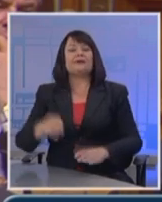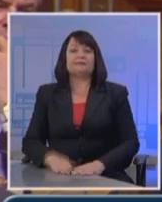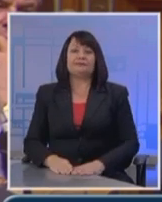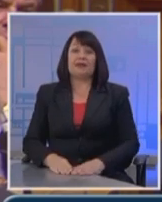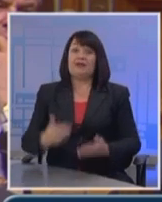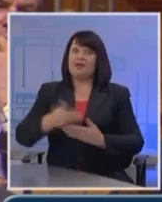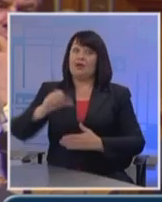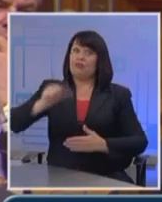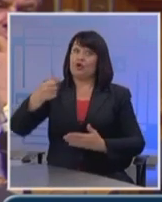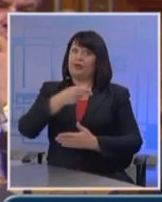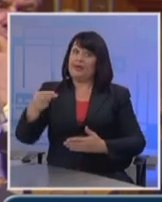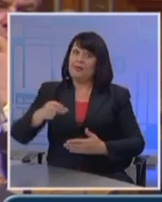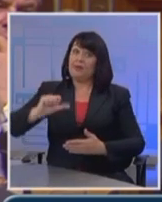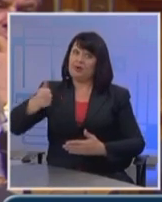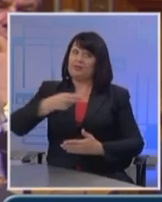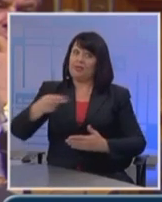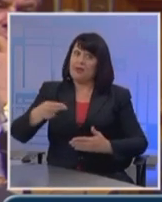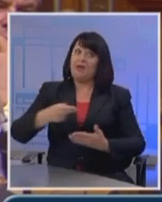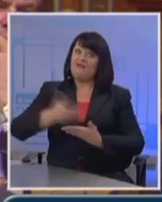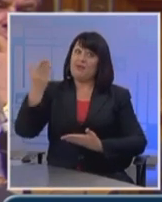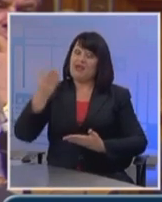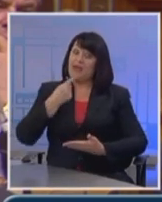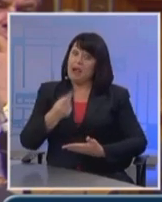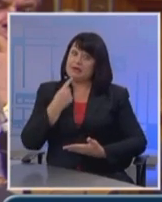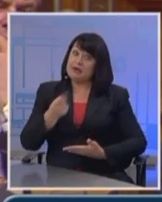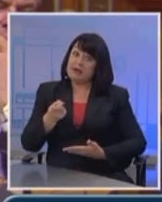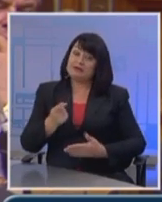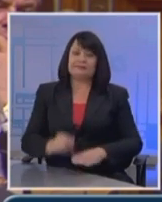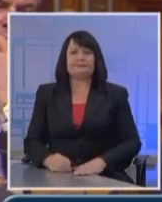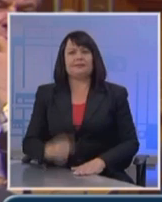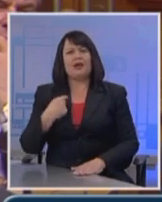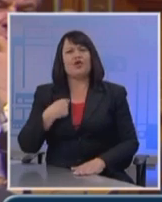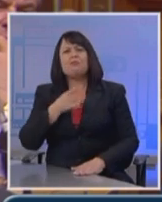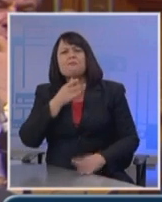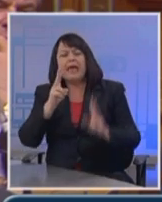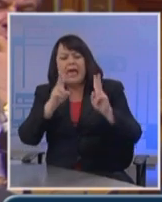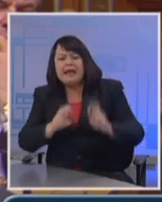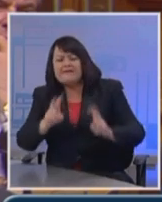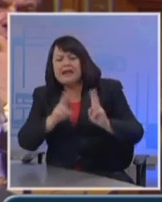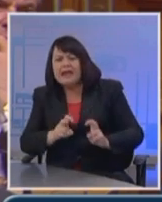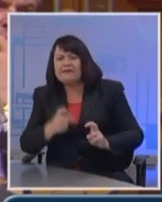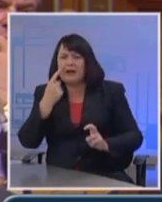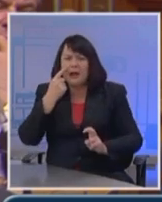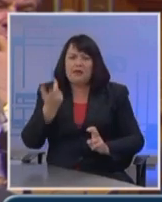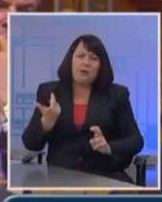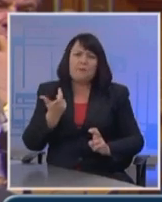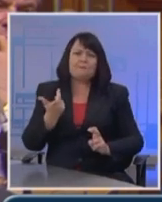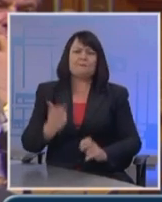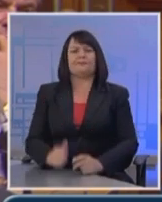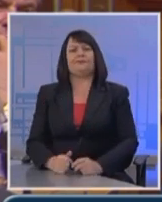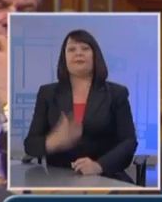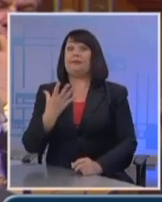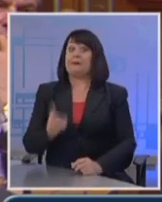δημοσίευματα του Πρώτου Θέματος. Εγώ λοιπόν έκανα μια πρόχειρη έρευνα να δω αν πράγματι